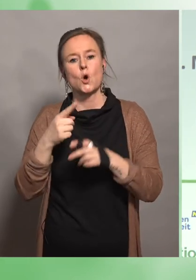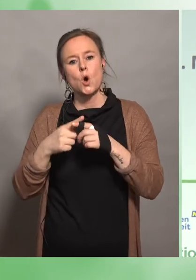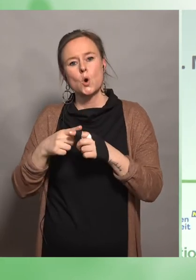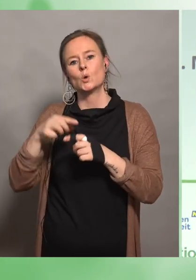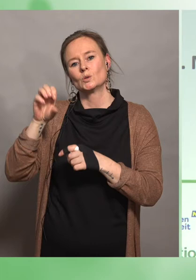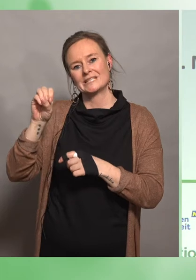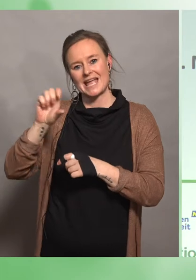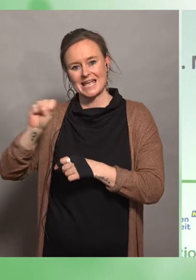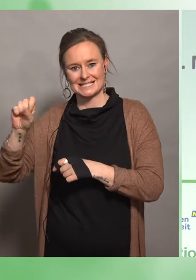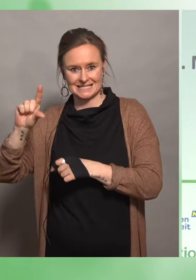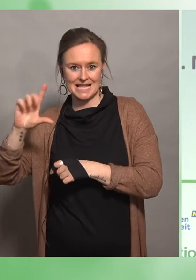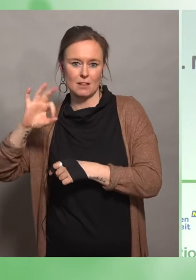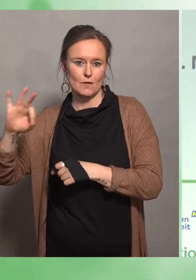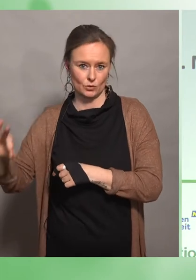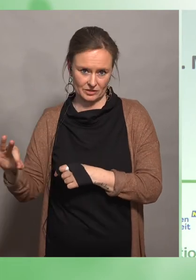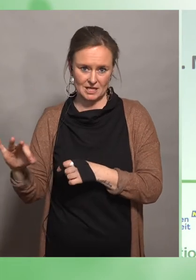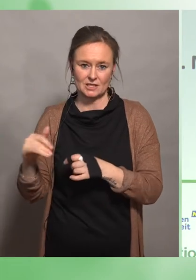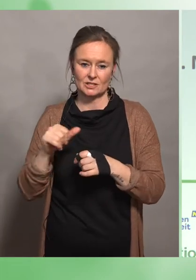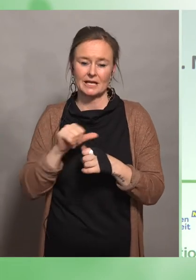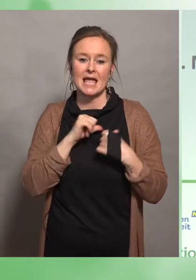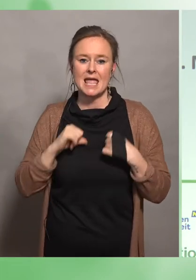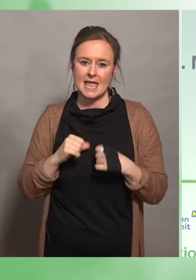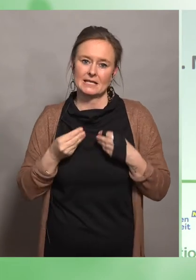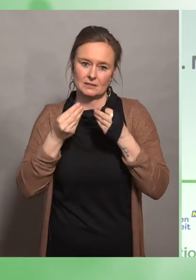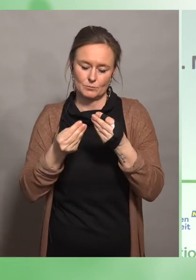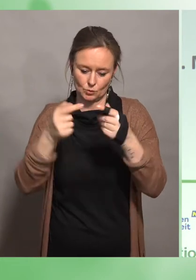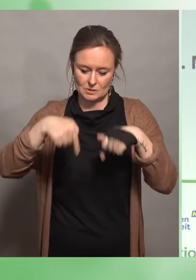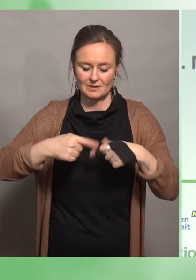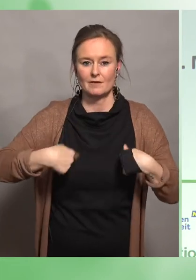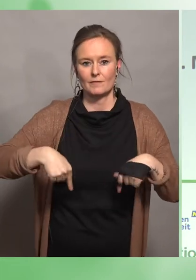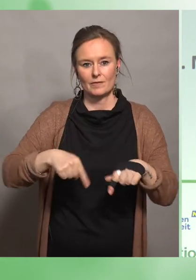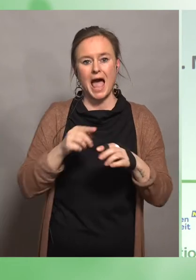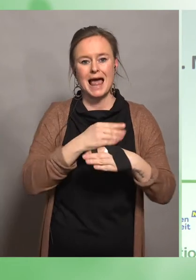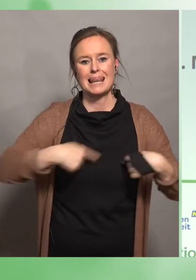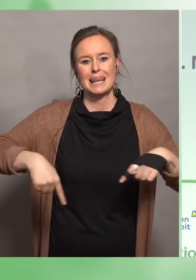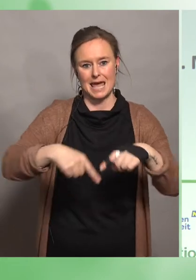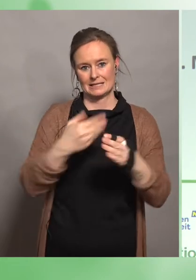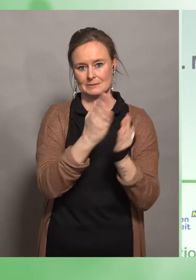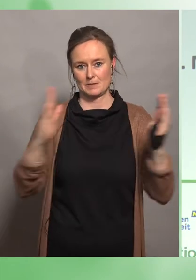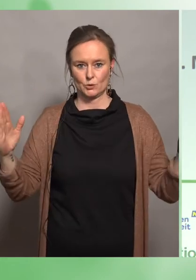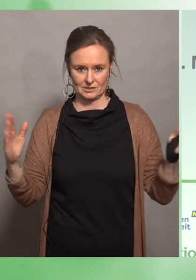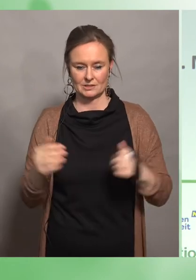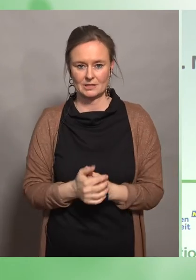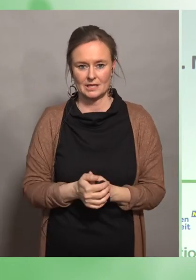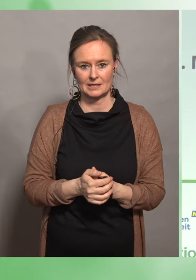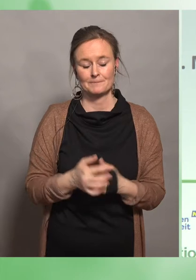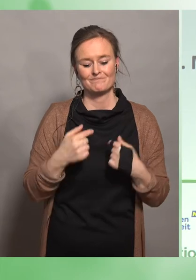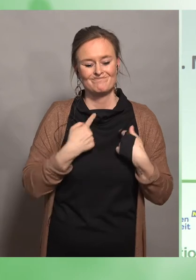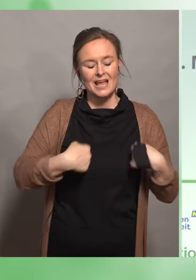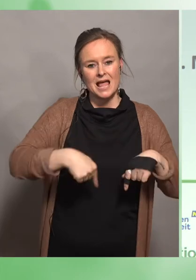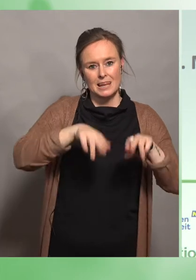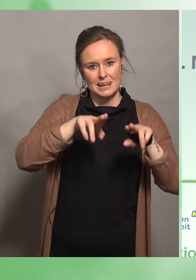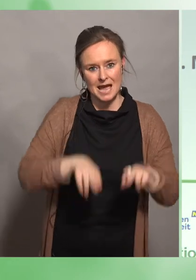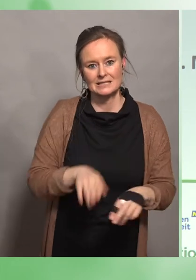Sie hier ganz herzlich in der Niederösterreichischen Landesbibliothek begrüßen darf. Als Landesrat, der für den